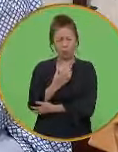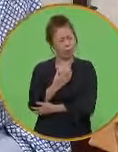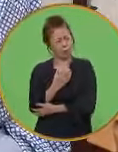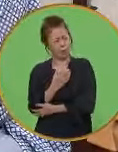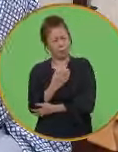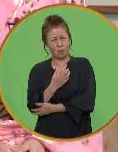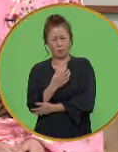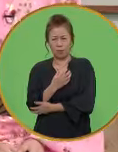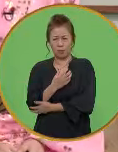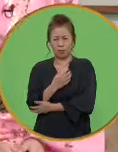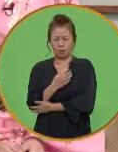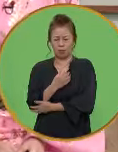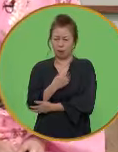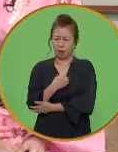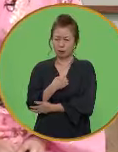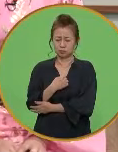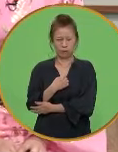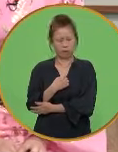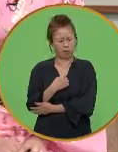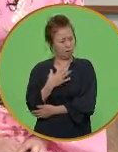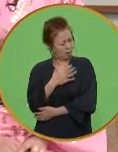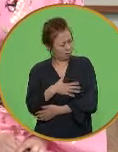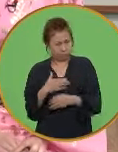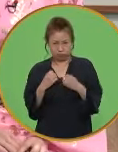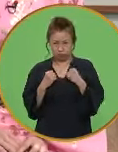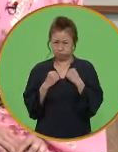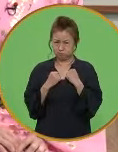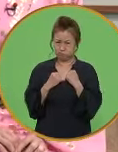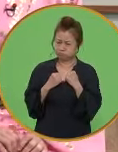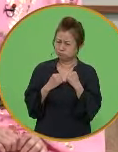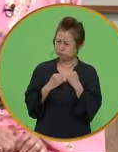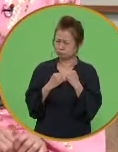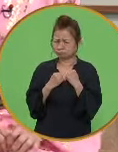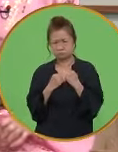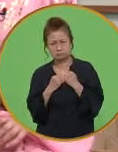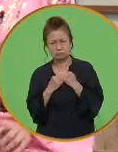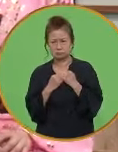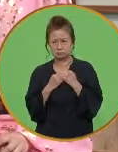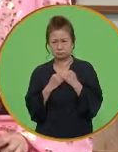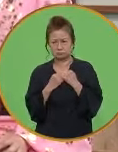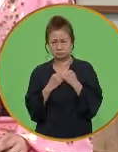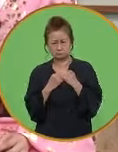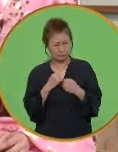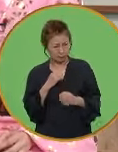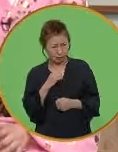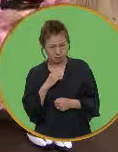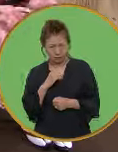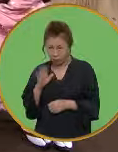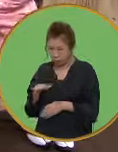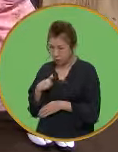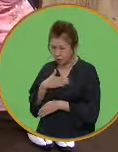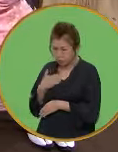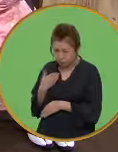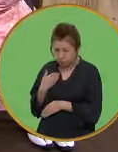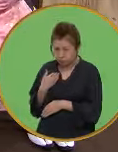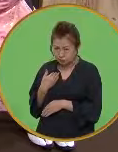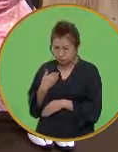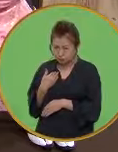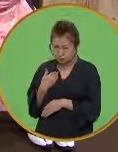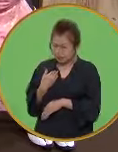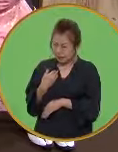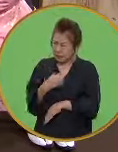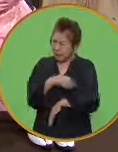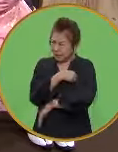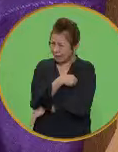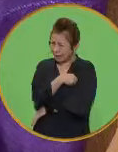くて痛くて。 いやー、わしも悪寒が走っておるぞ。 それは大変。まずは体温を測り